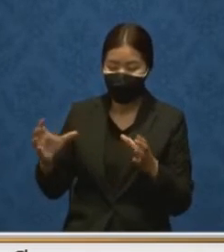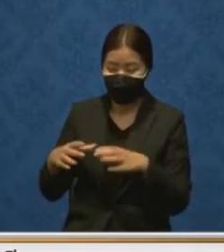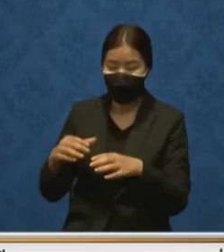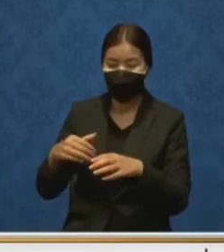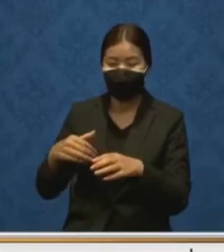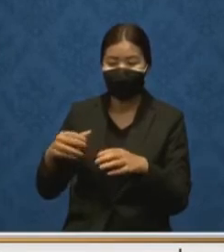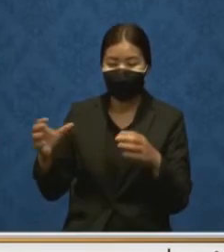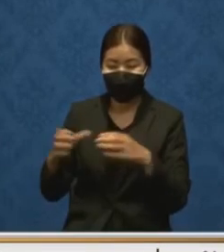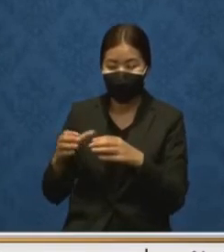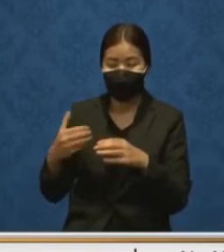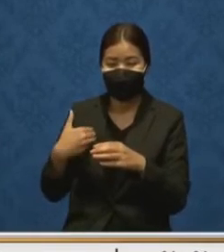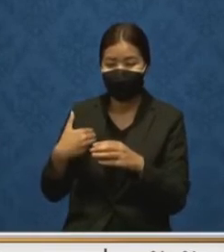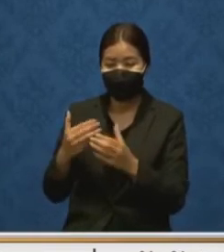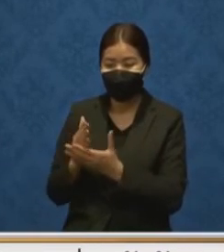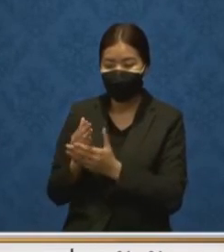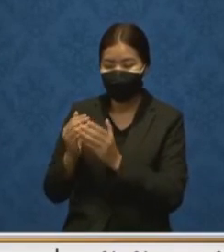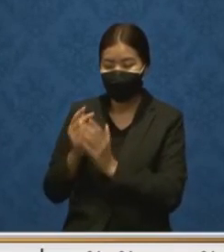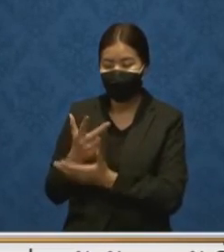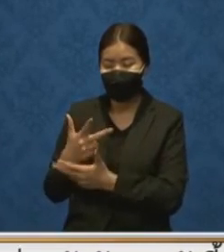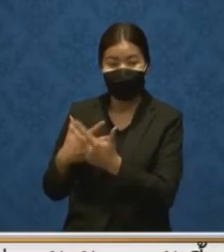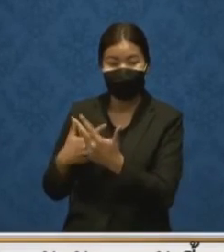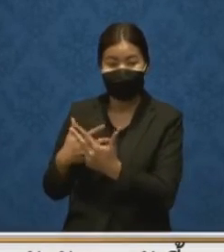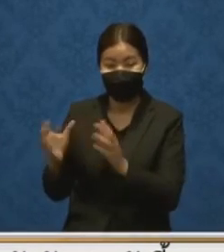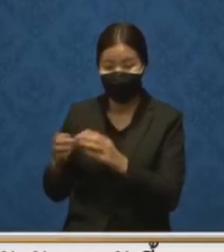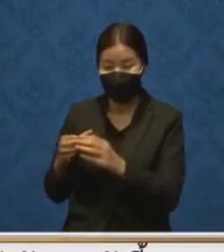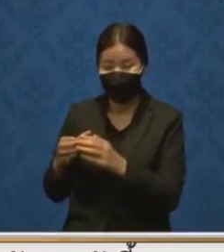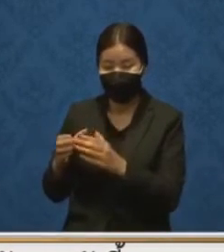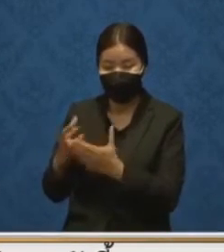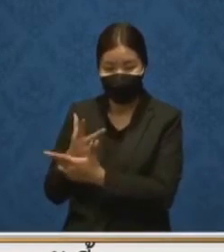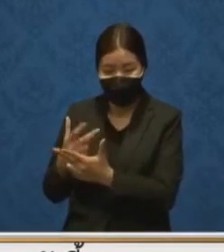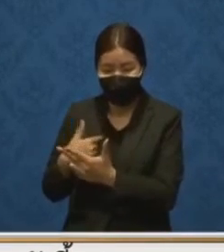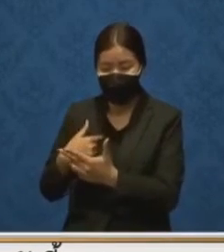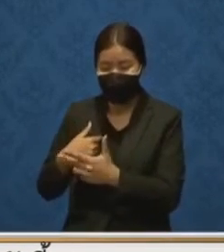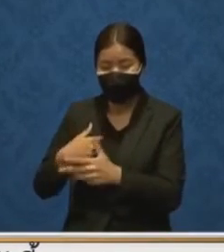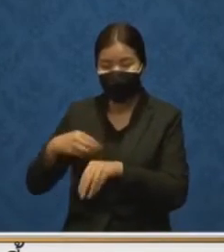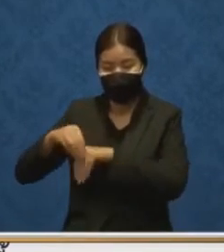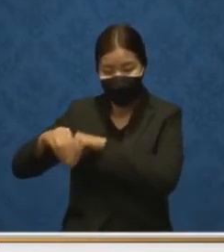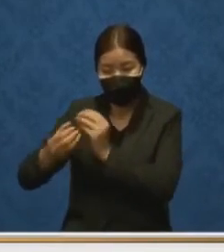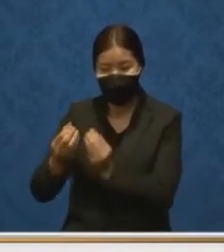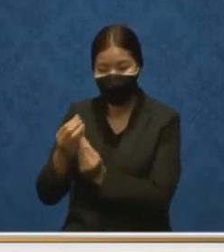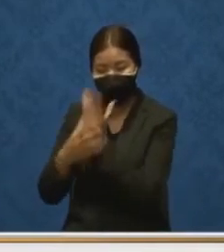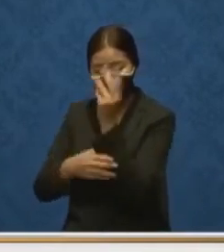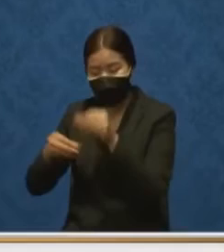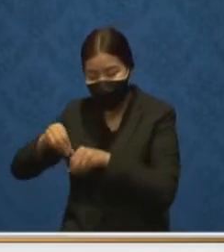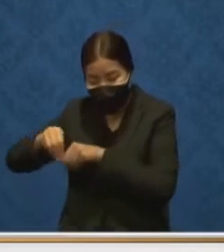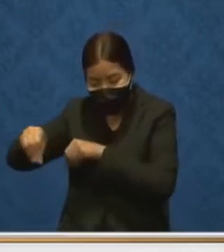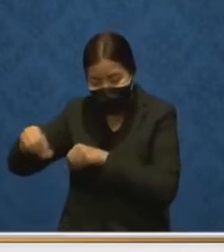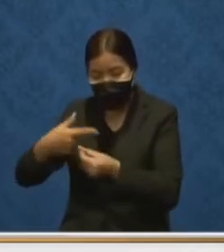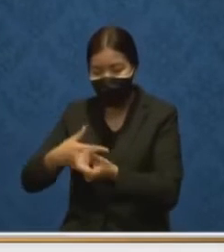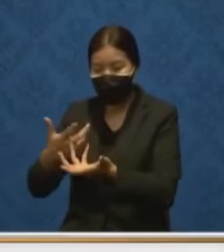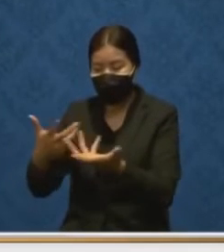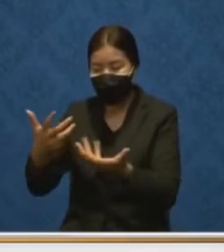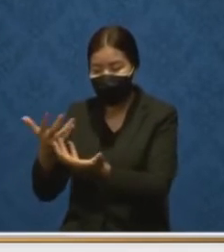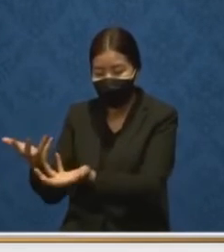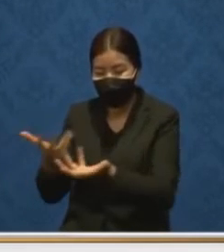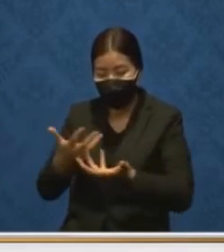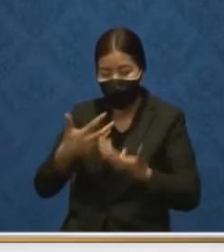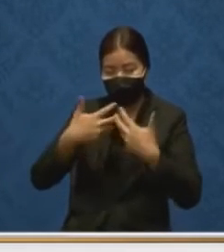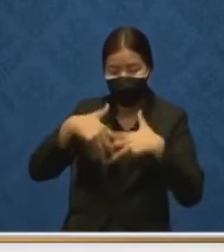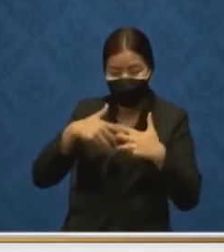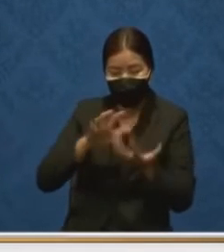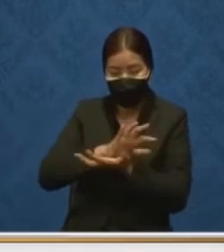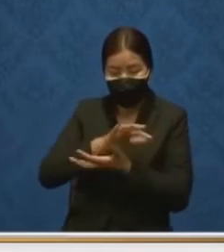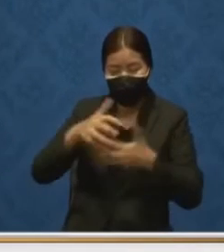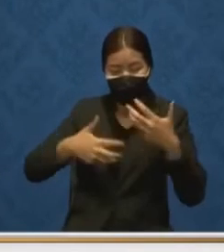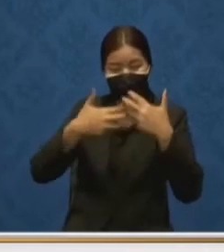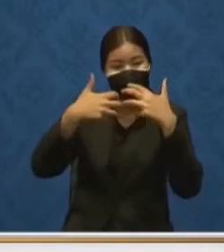เกี่วข้องอยู่สามส่นหนึ่เกษตรกรผู้ปลูกปลามน้มันสองผู้ประกอบการ เช่นรงสกัต แล